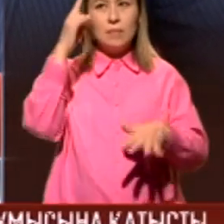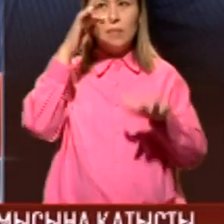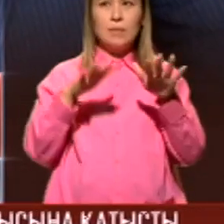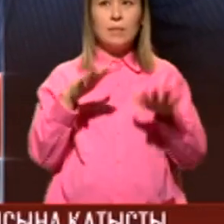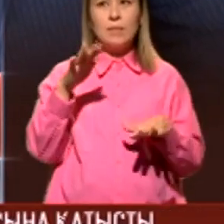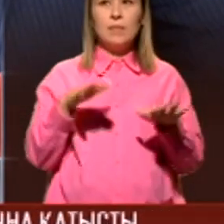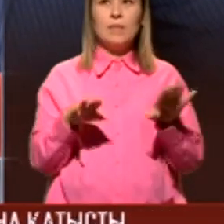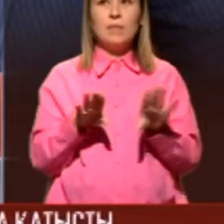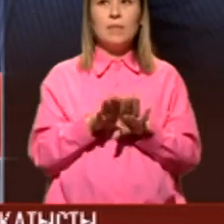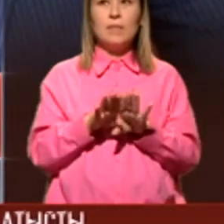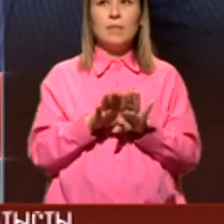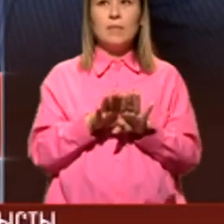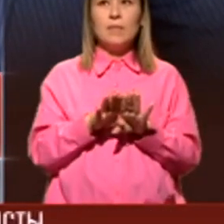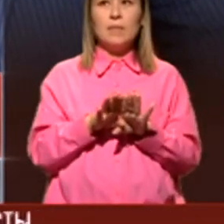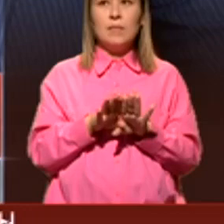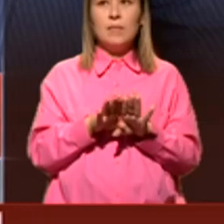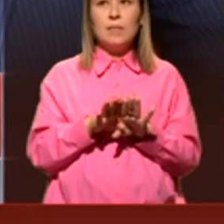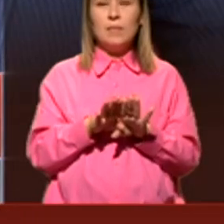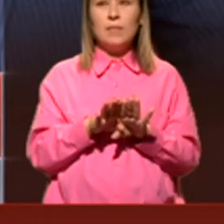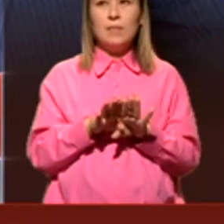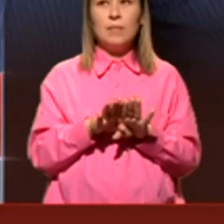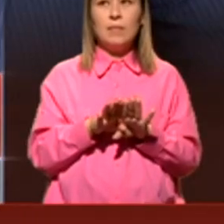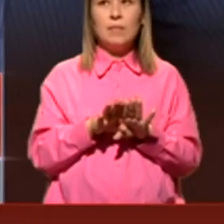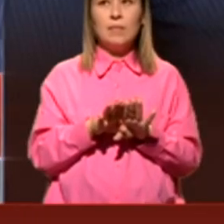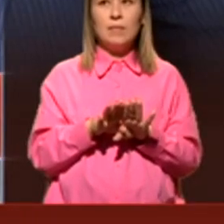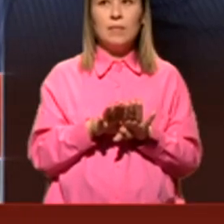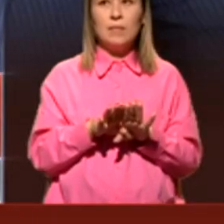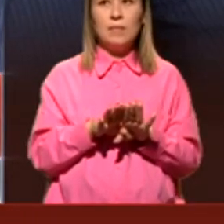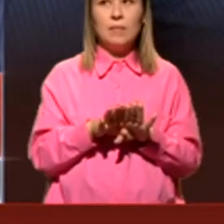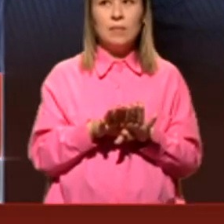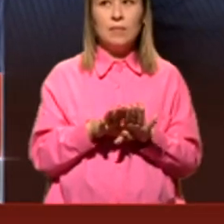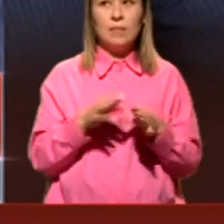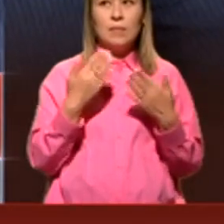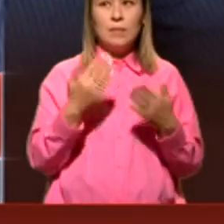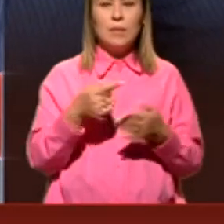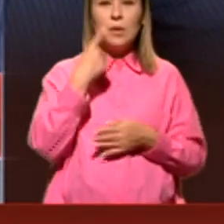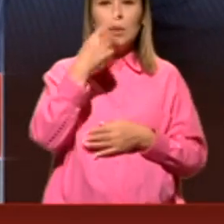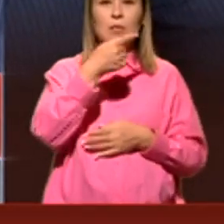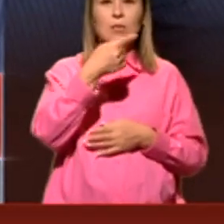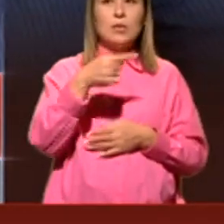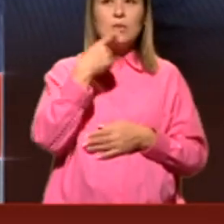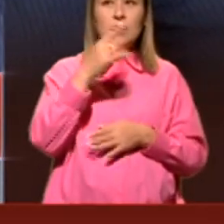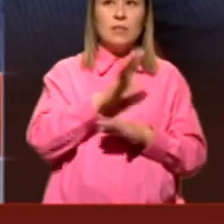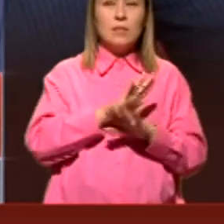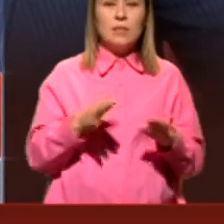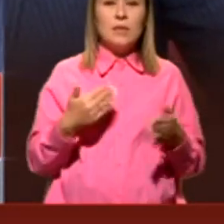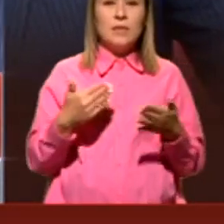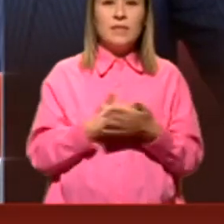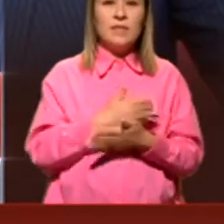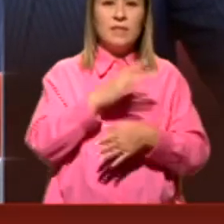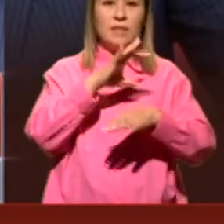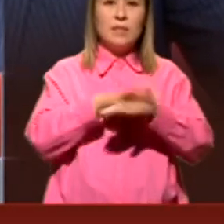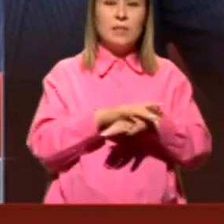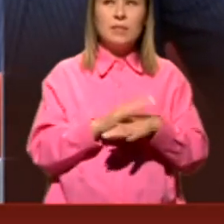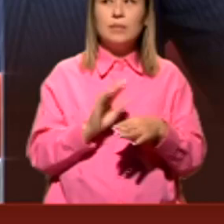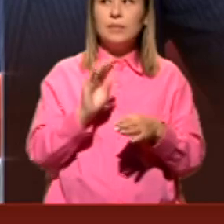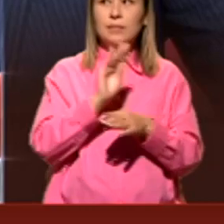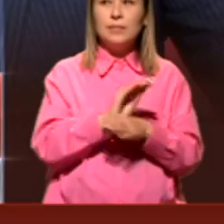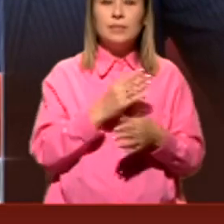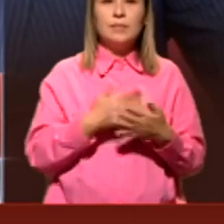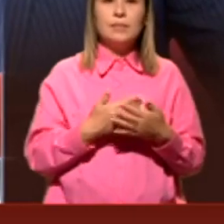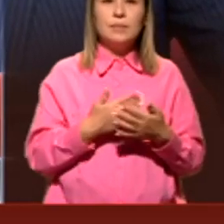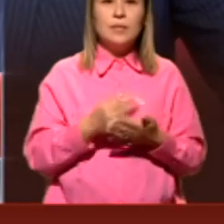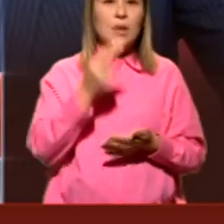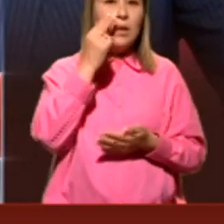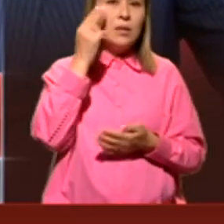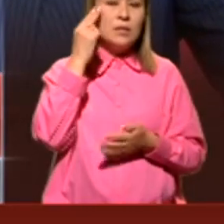Жоқ әлде оны біз айтпауымыз керек пе еді? Ереке, мен сізге бұл көзқарасты терістеп тұрған жоқпын. Мен тағы бір факторын қосымша ретінде айтып жатырмын. Бұл жерде